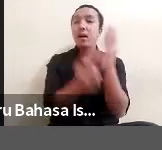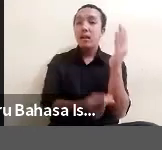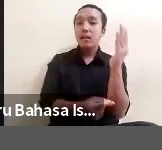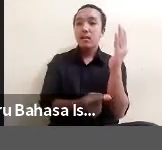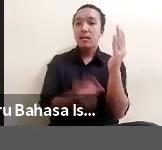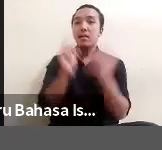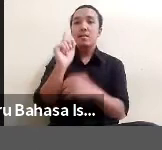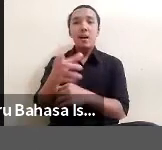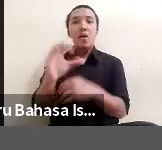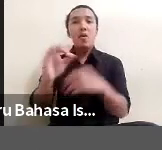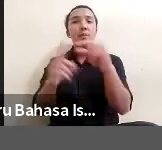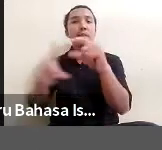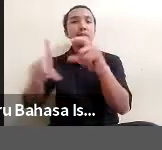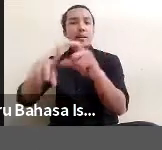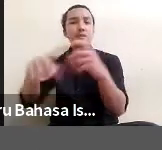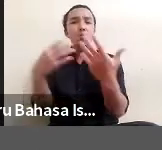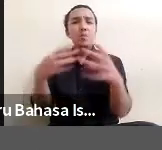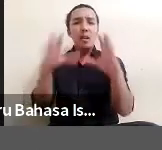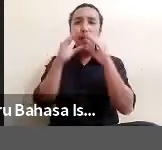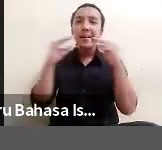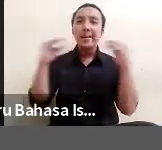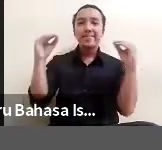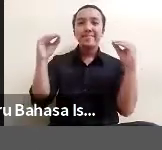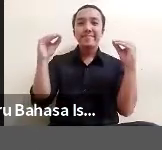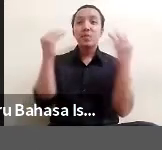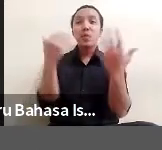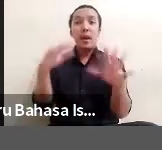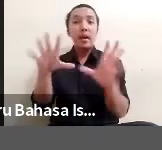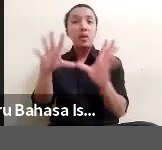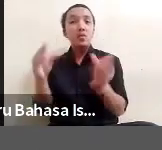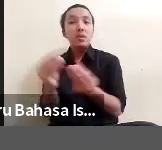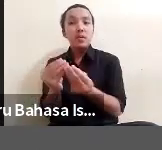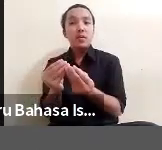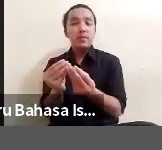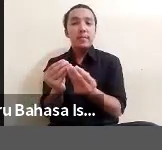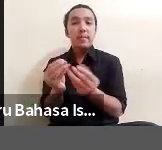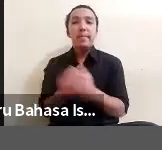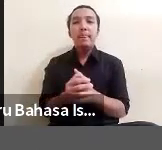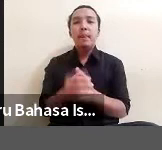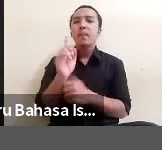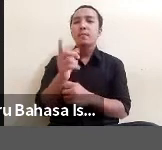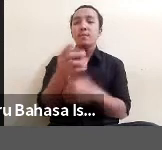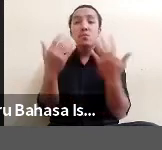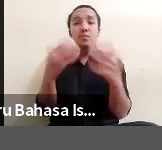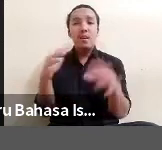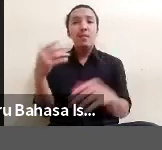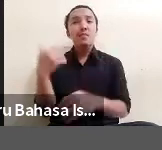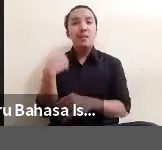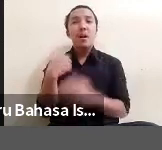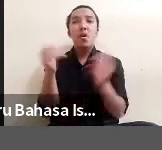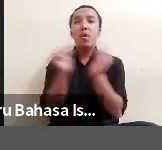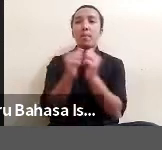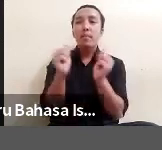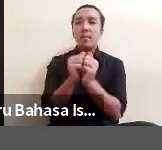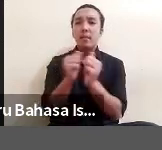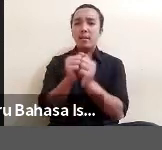disabilitas, atau mereka sudah inklusif dengan anggarannya karena sudah ada komitmen dari awal, di mana sampai